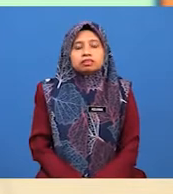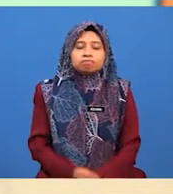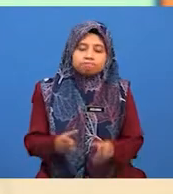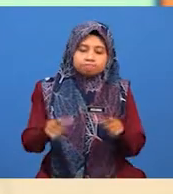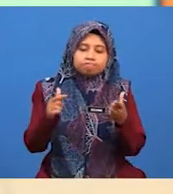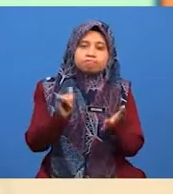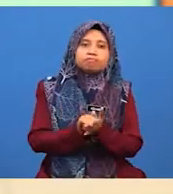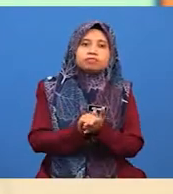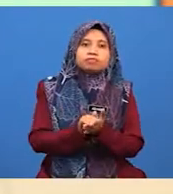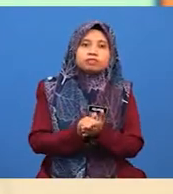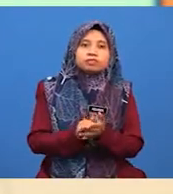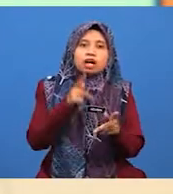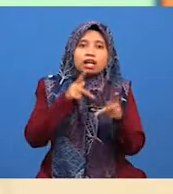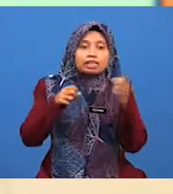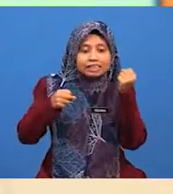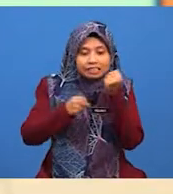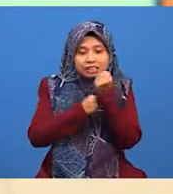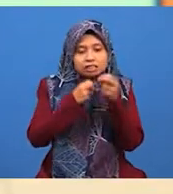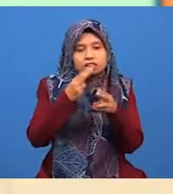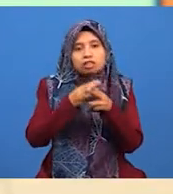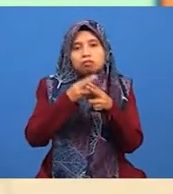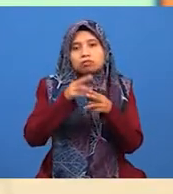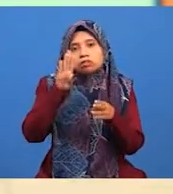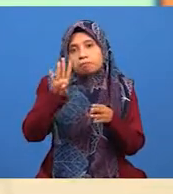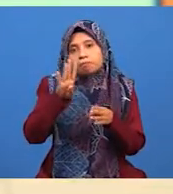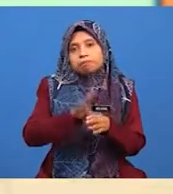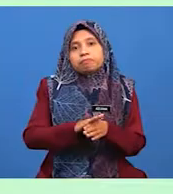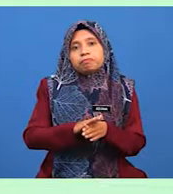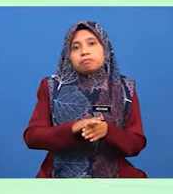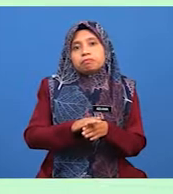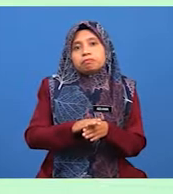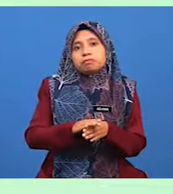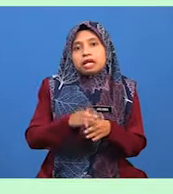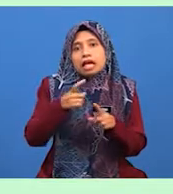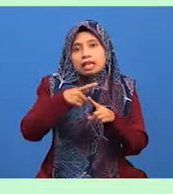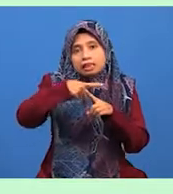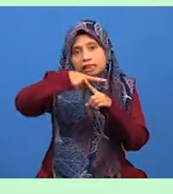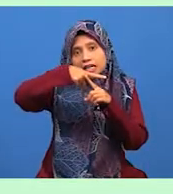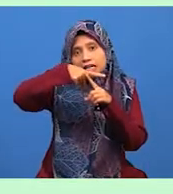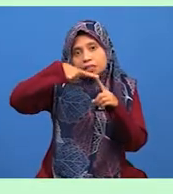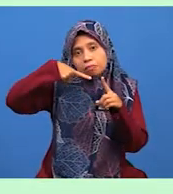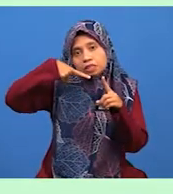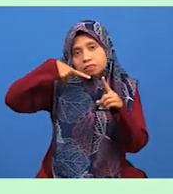Selain itu, kata sendinama keempat pula ialah daripada.